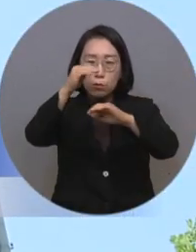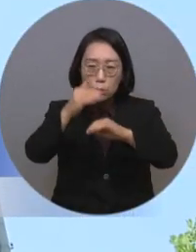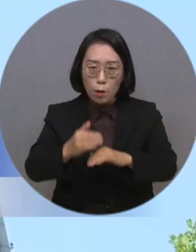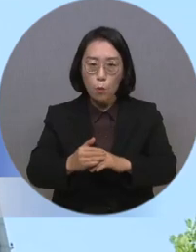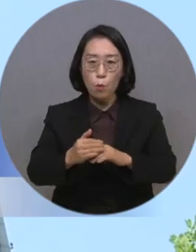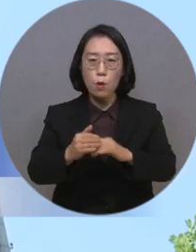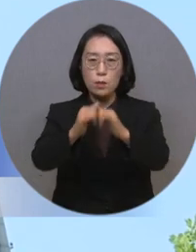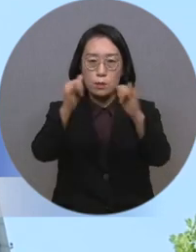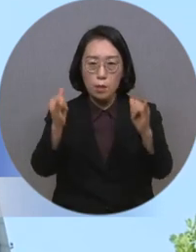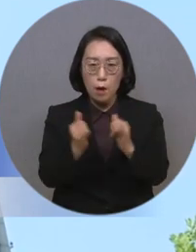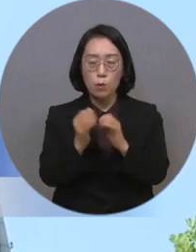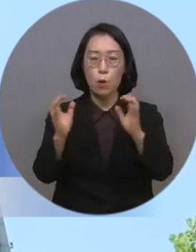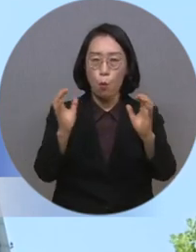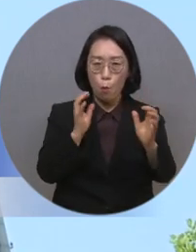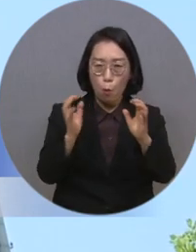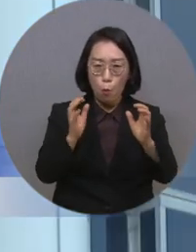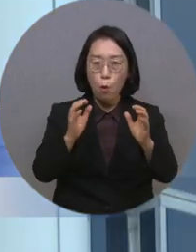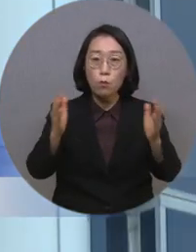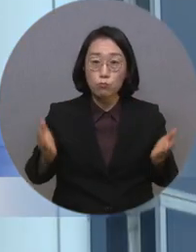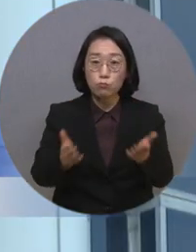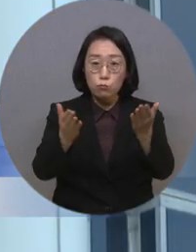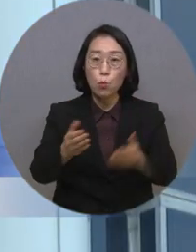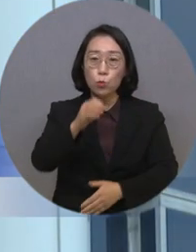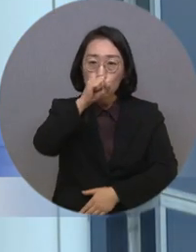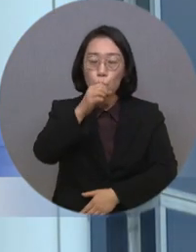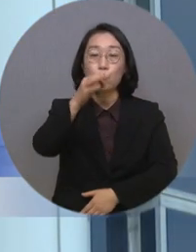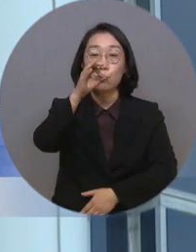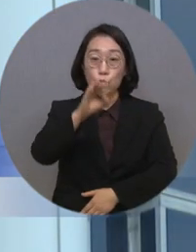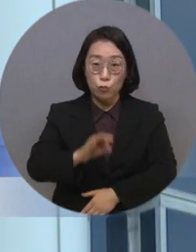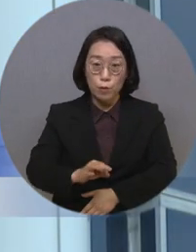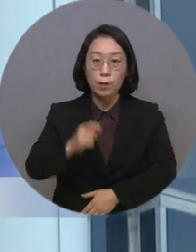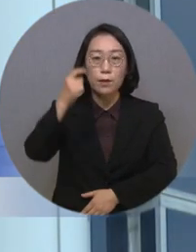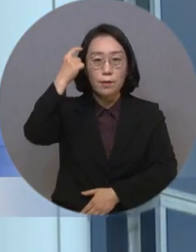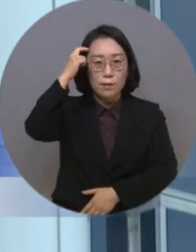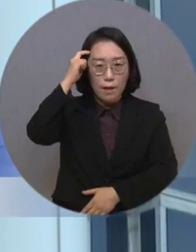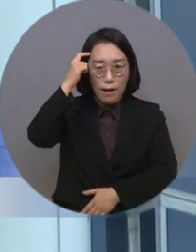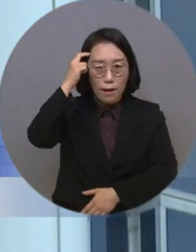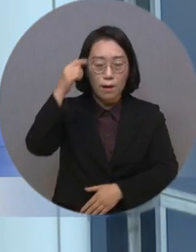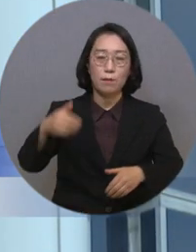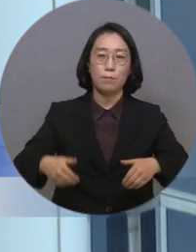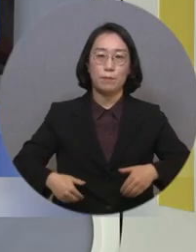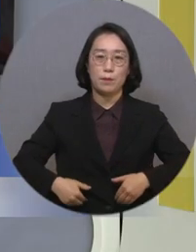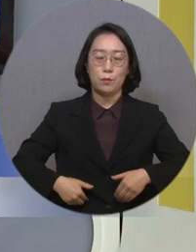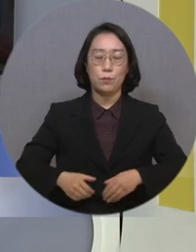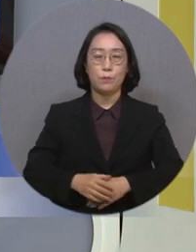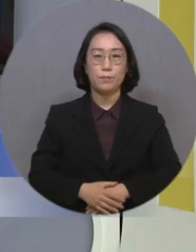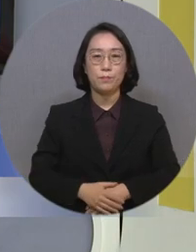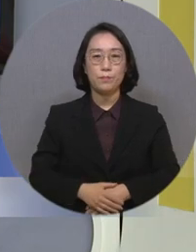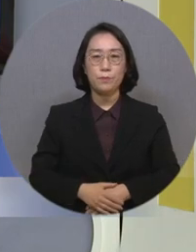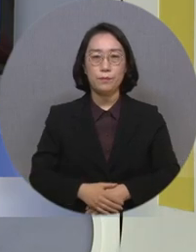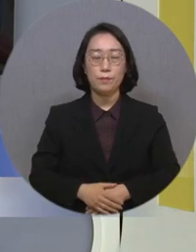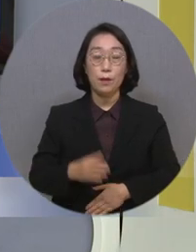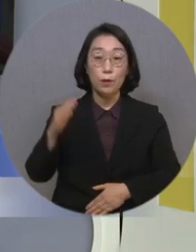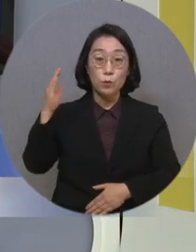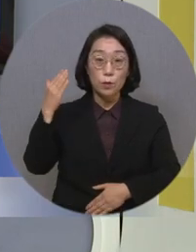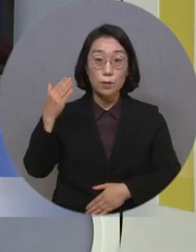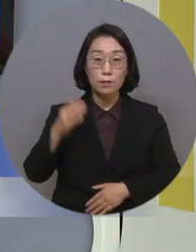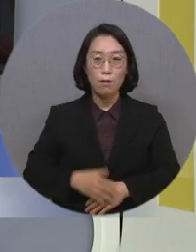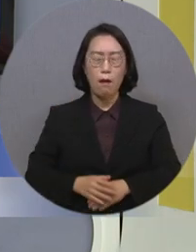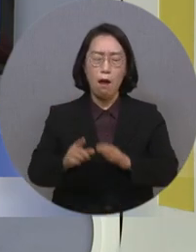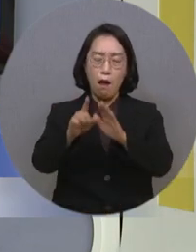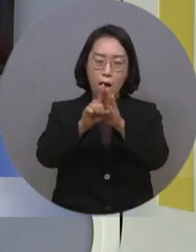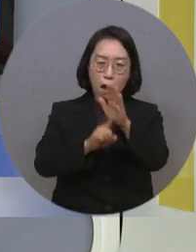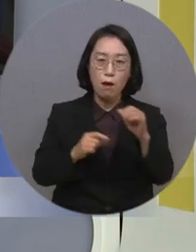사회적 공론화를 촉발하는 숨기능이 있음을 함께 생각해 봐야 것 같습니다 요즘 영화의